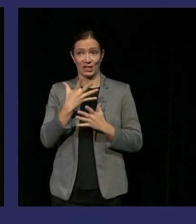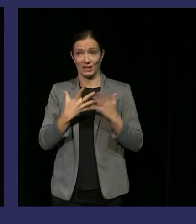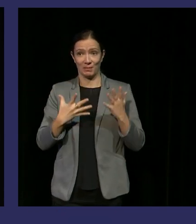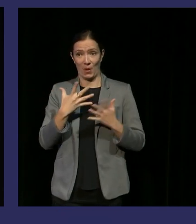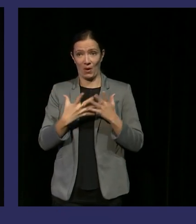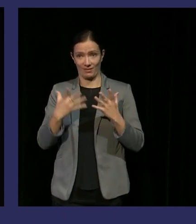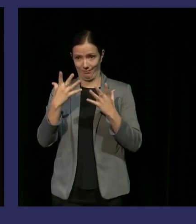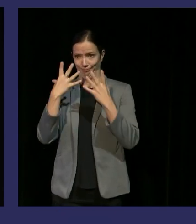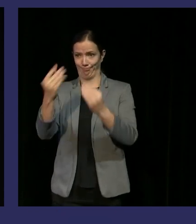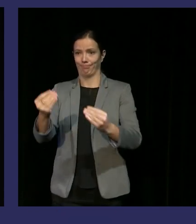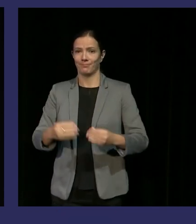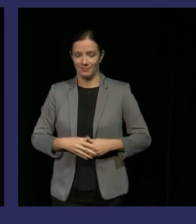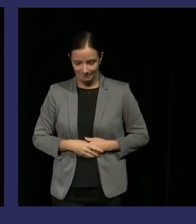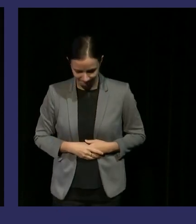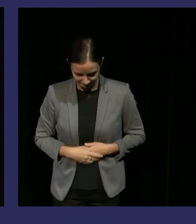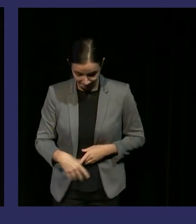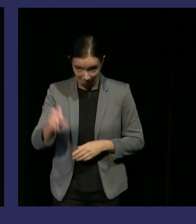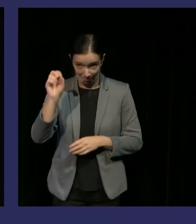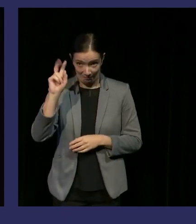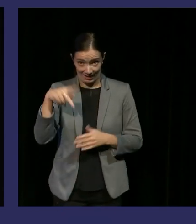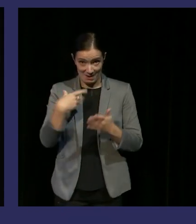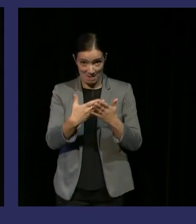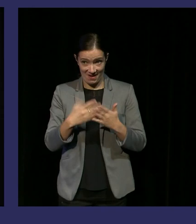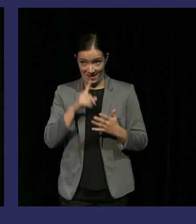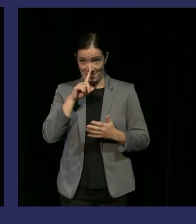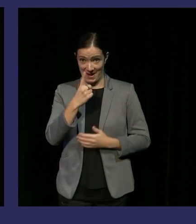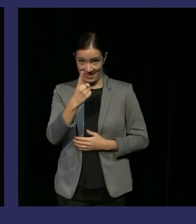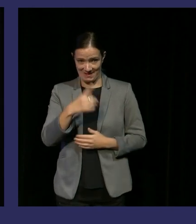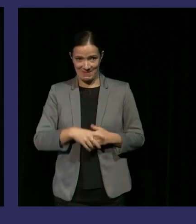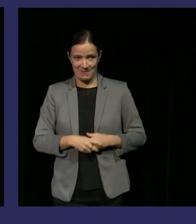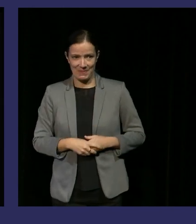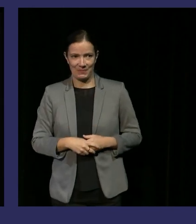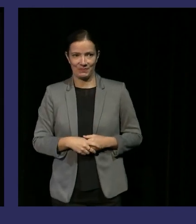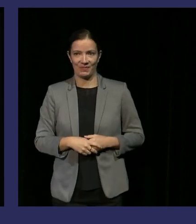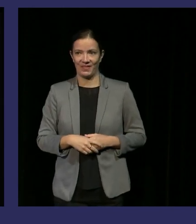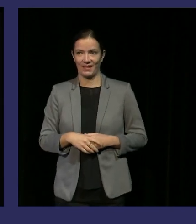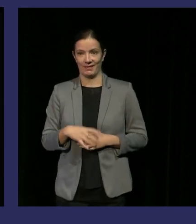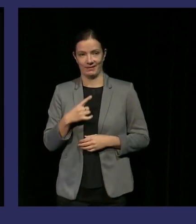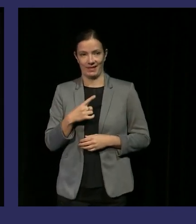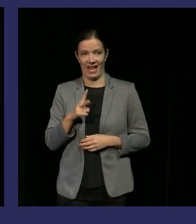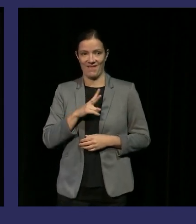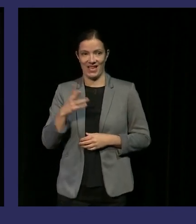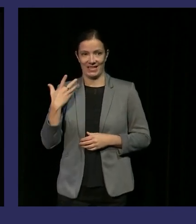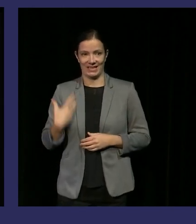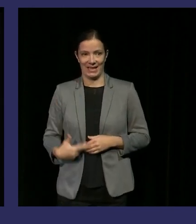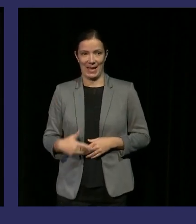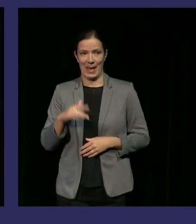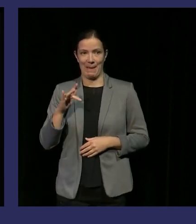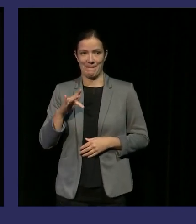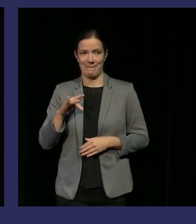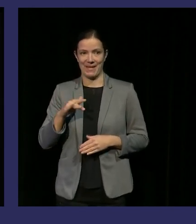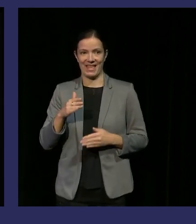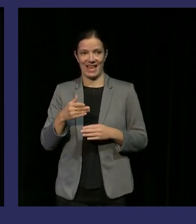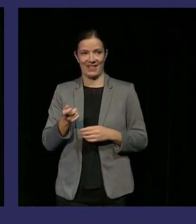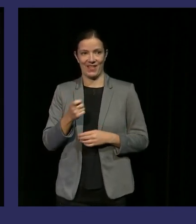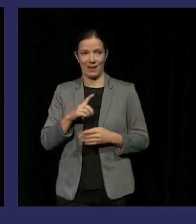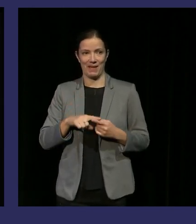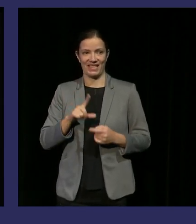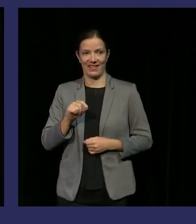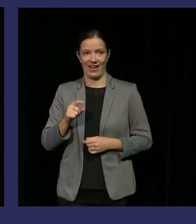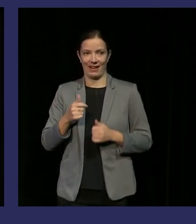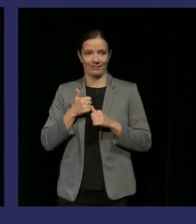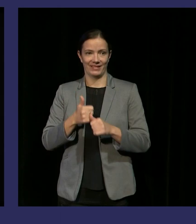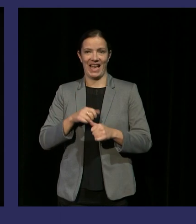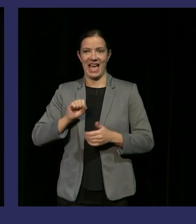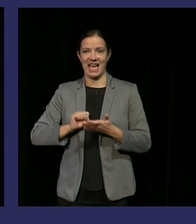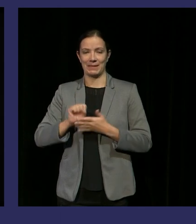lettfattelig det folk flest forstår. Ok, oppgave 1. Venstresidig mediainfarkt med sekvele i form av